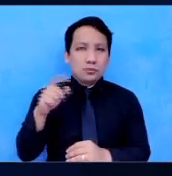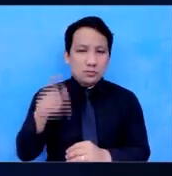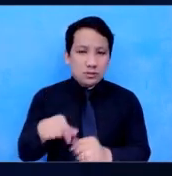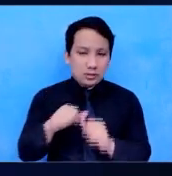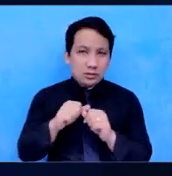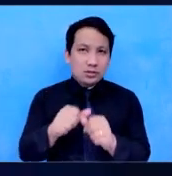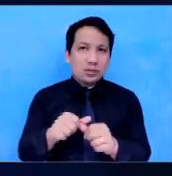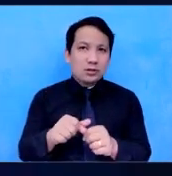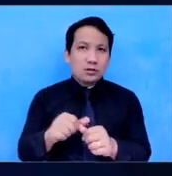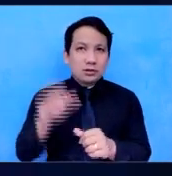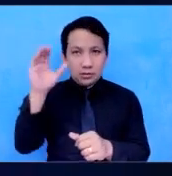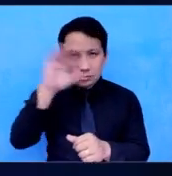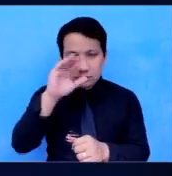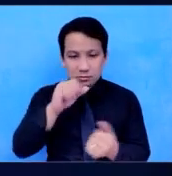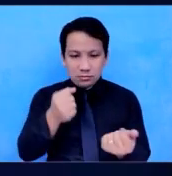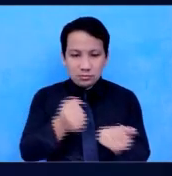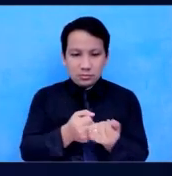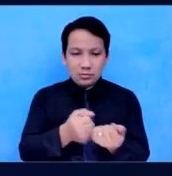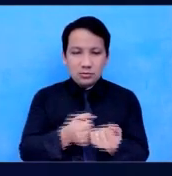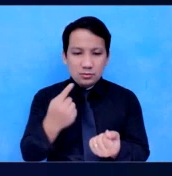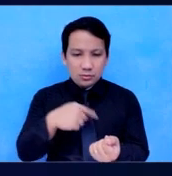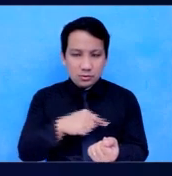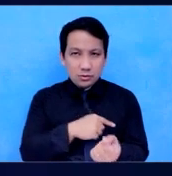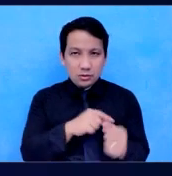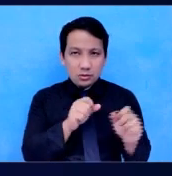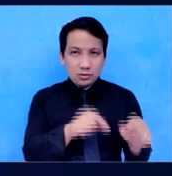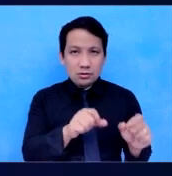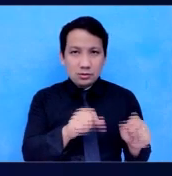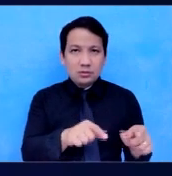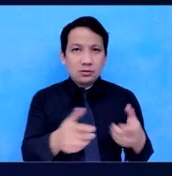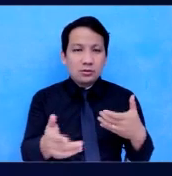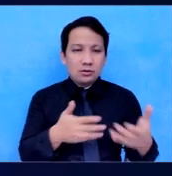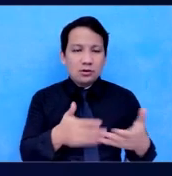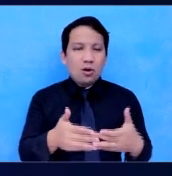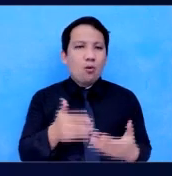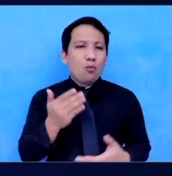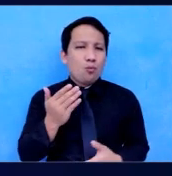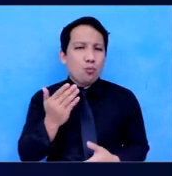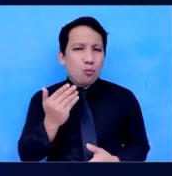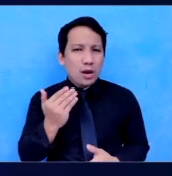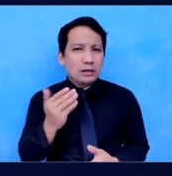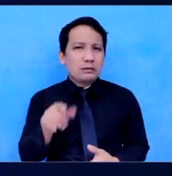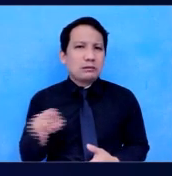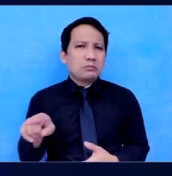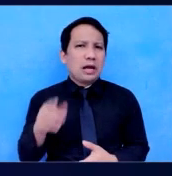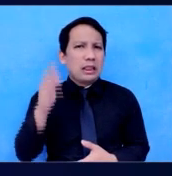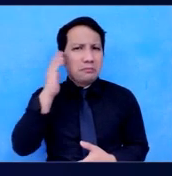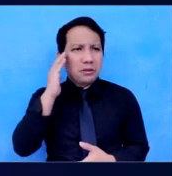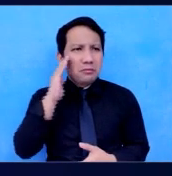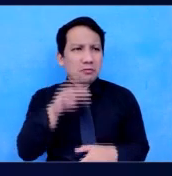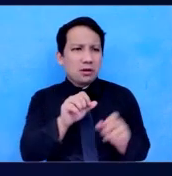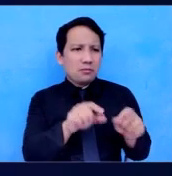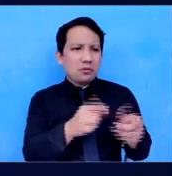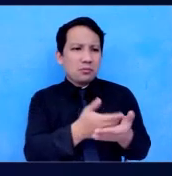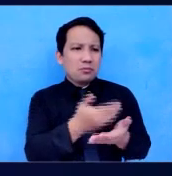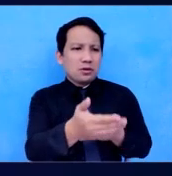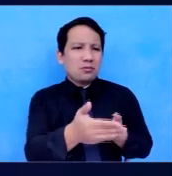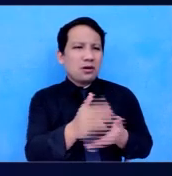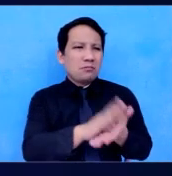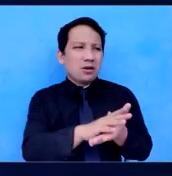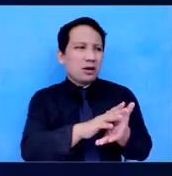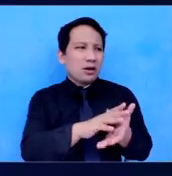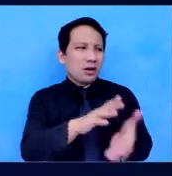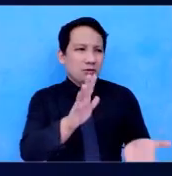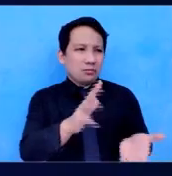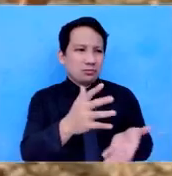find suppliers for our mga tinderas, no? Alam po natin na yung mga binibilhan ng mga tindera natin, mataas po nila binigay